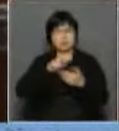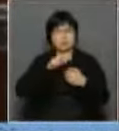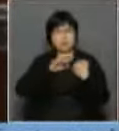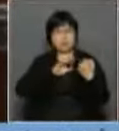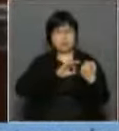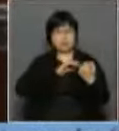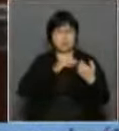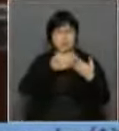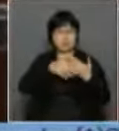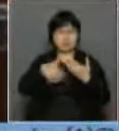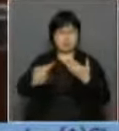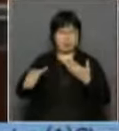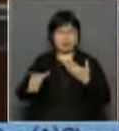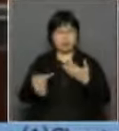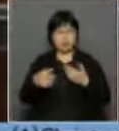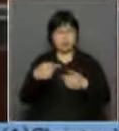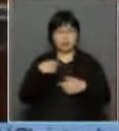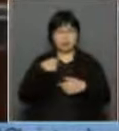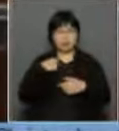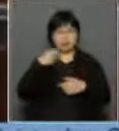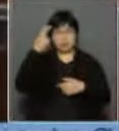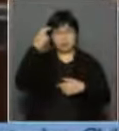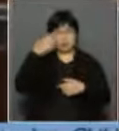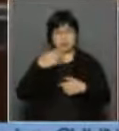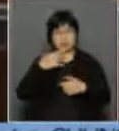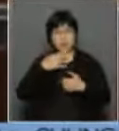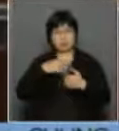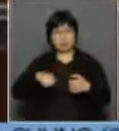班穿黑衫的